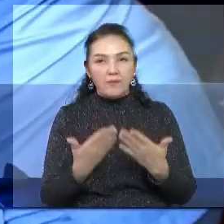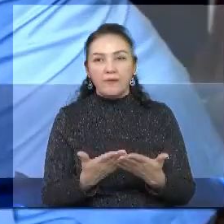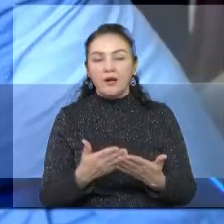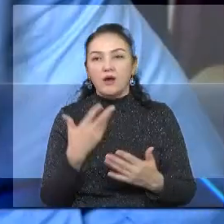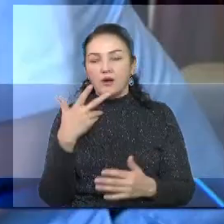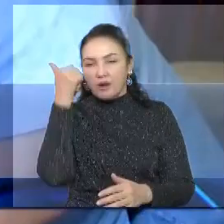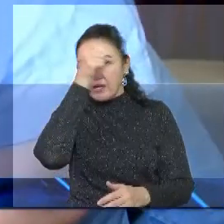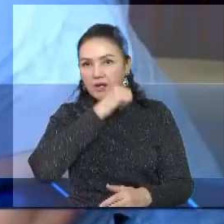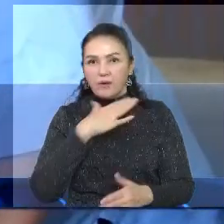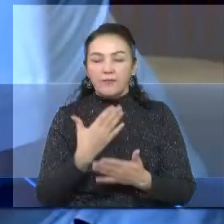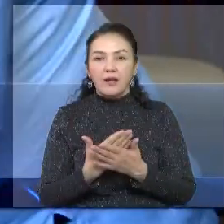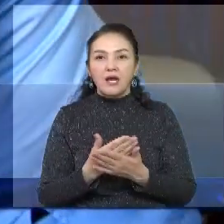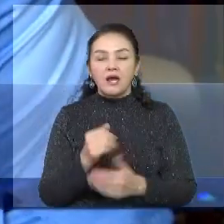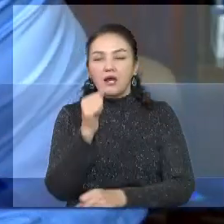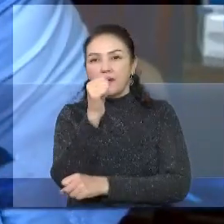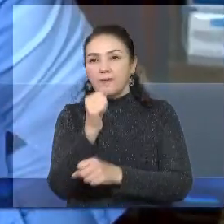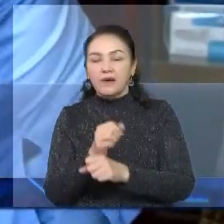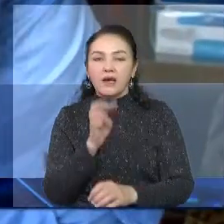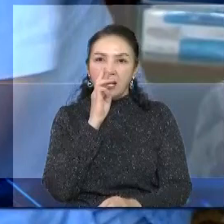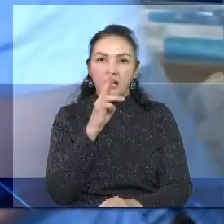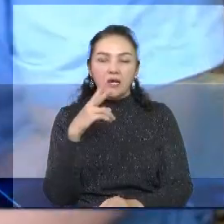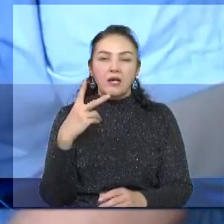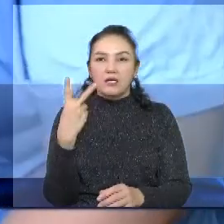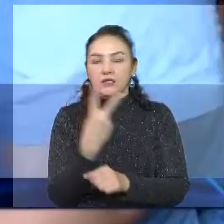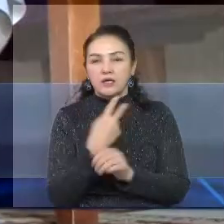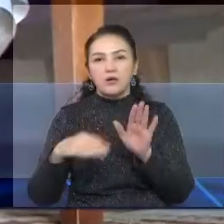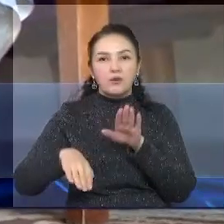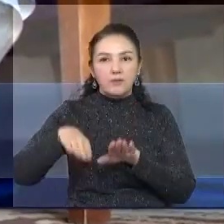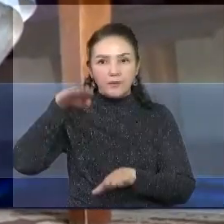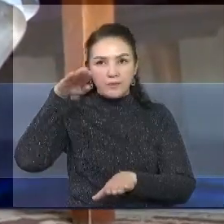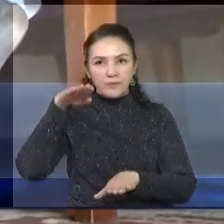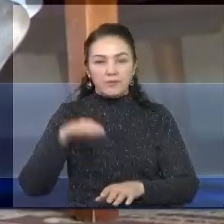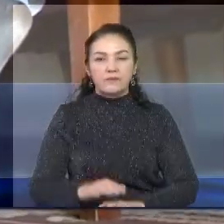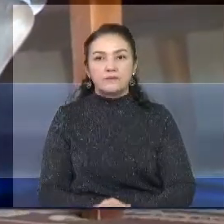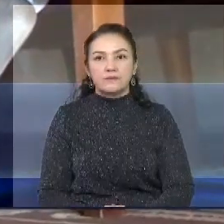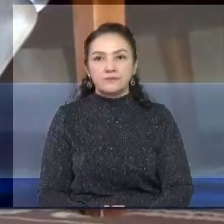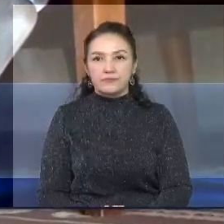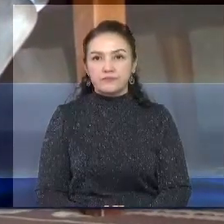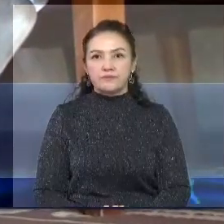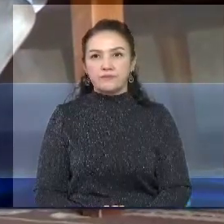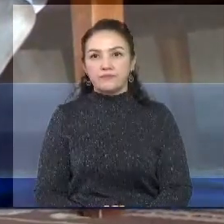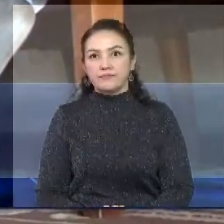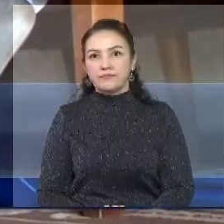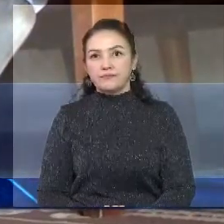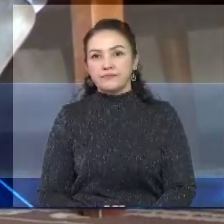соңғы 3 жылда әлеуметтік сала қызметкерінің жалақысы 2 есеге өсті. Райгүл Иншбай, Самат Қалекенов, Ақтөбе телеарнасы.